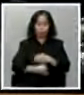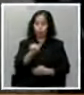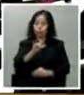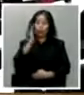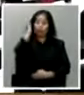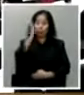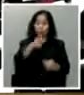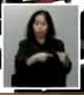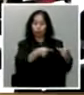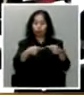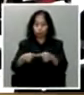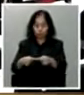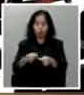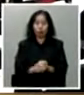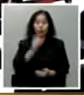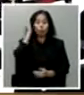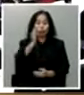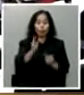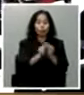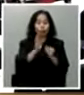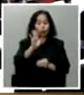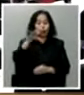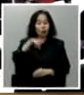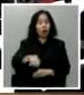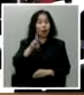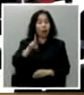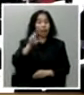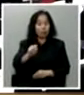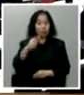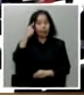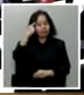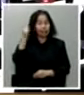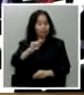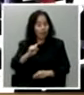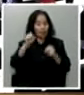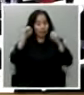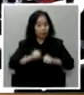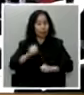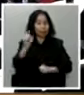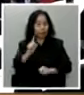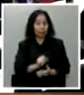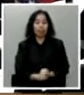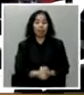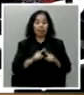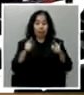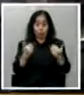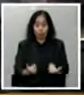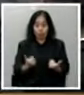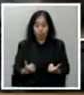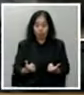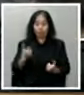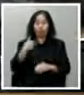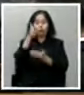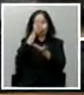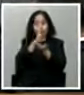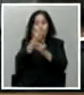อกันในวันพรุ่งนี้ว่าพรุ่งนี้ที่ประชุมสภาผู้แทนราษฎรจะมีความคิดเห็นหรือว่าจะลงมติกันอย่างไรแต่สำหรับวันนี้ครับการถ่ายทอดสด